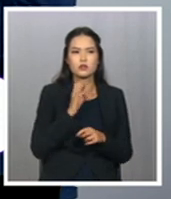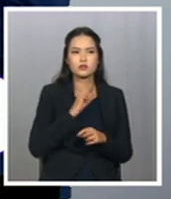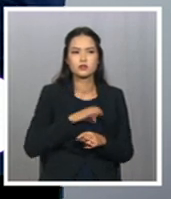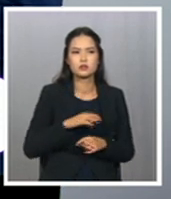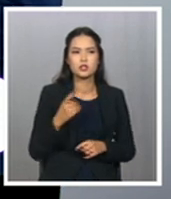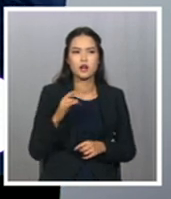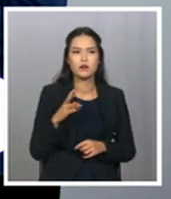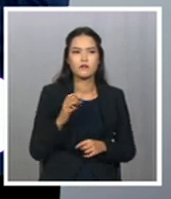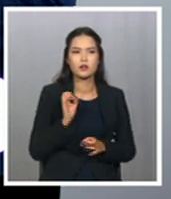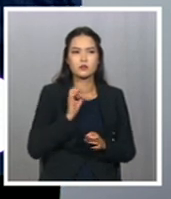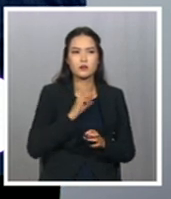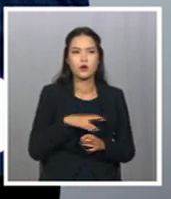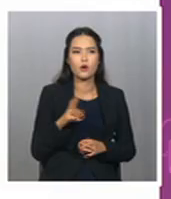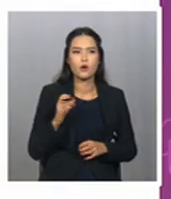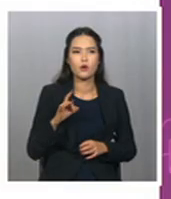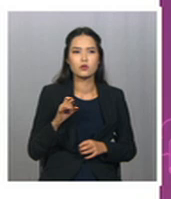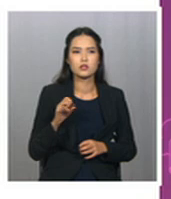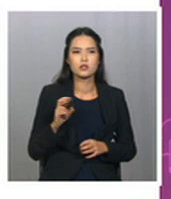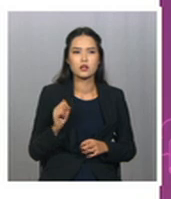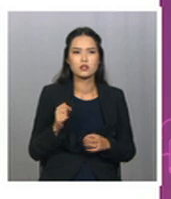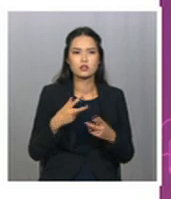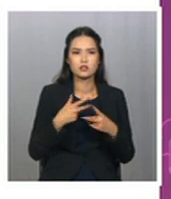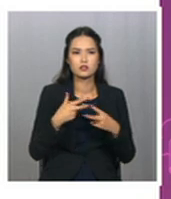координата теңдеуін жазыңыз.